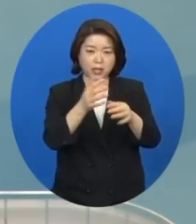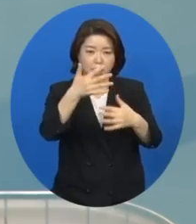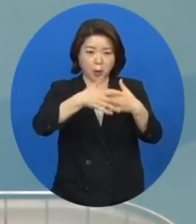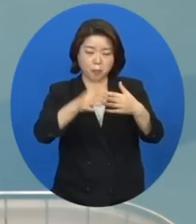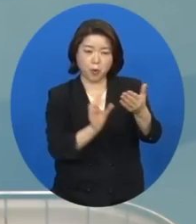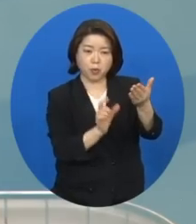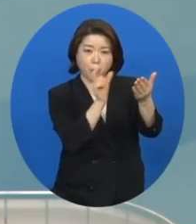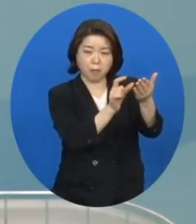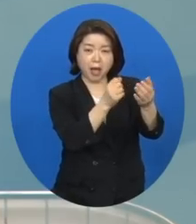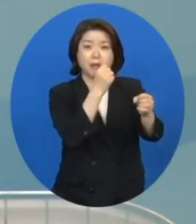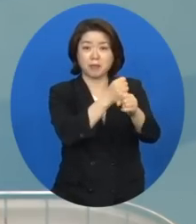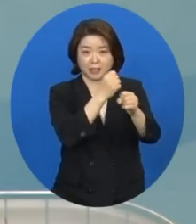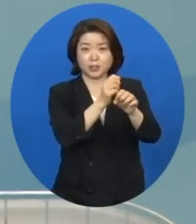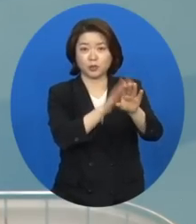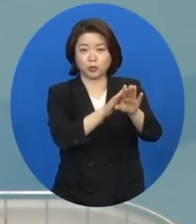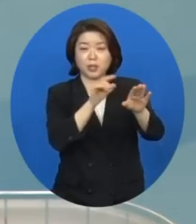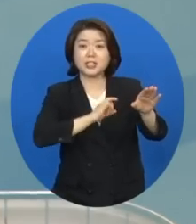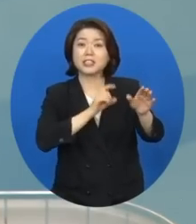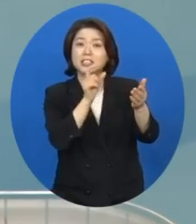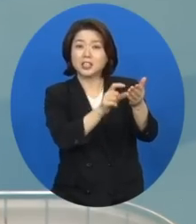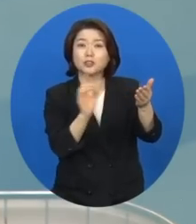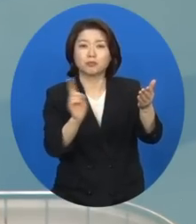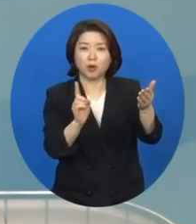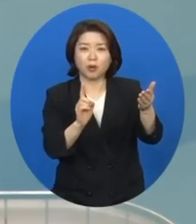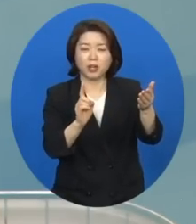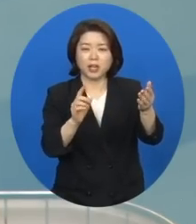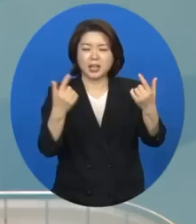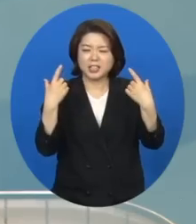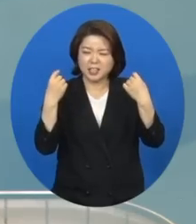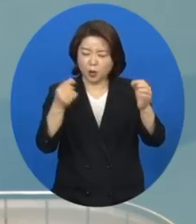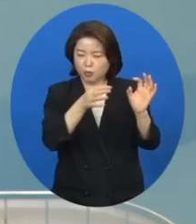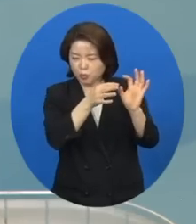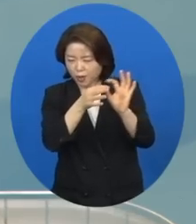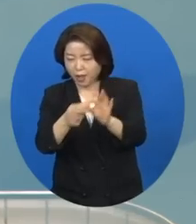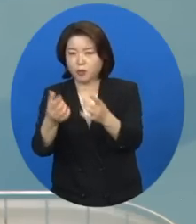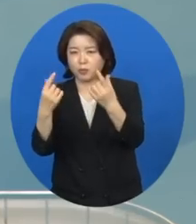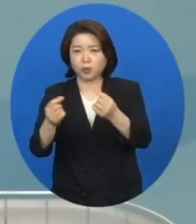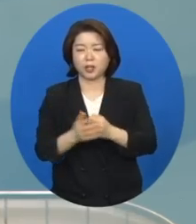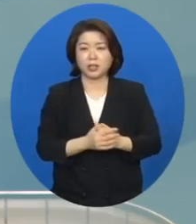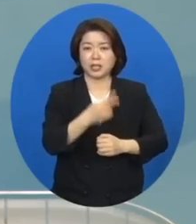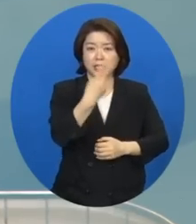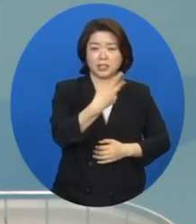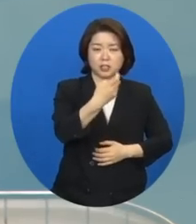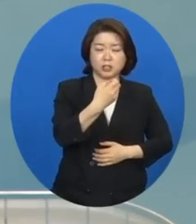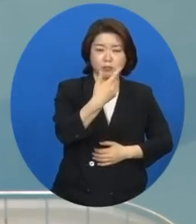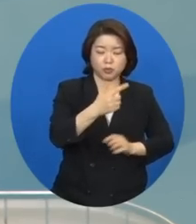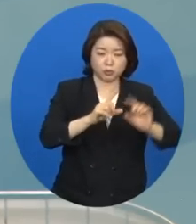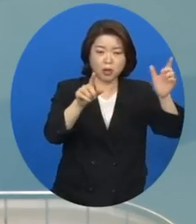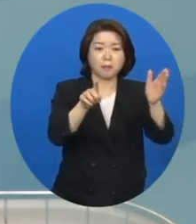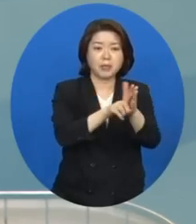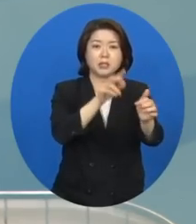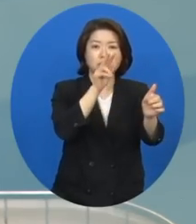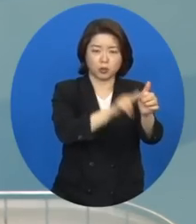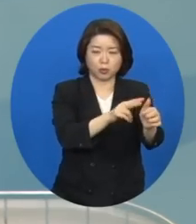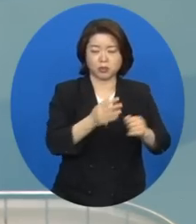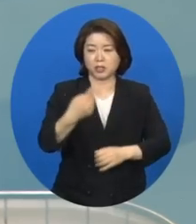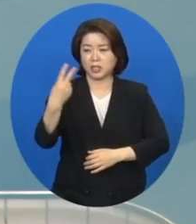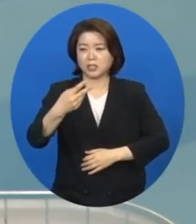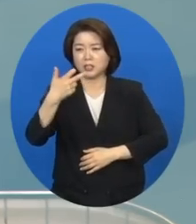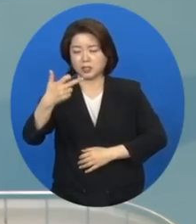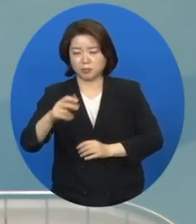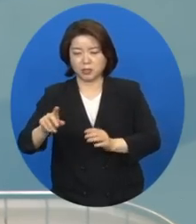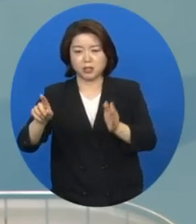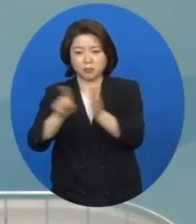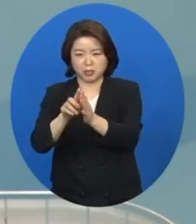2016년부터 제 폴더 이름 지금까지 똑같습니다. 2016년 믿음의 도전, 2017년